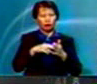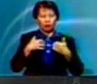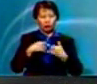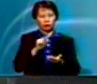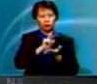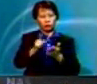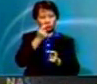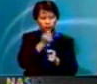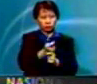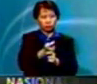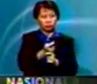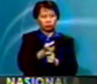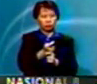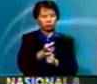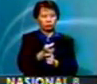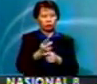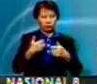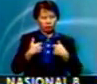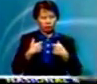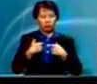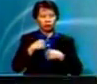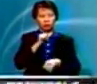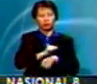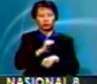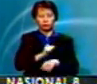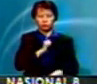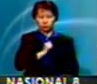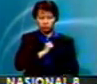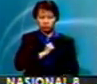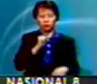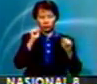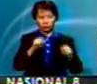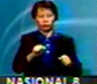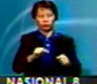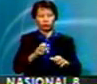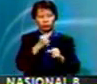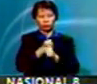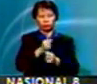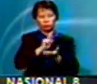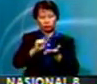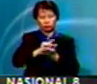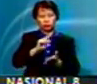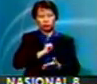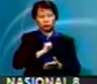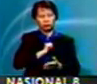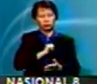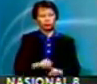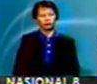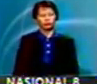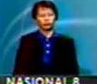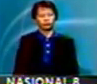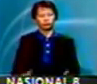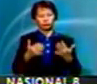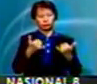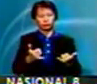pendapatan tetap. Dia ada kerja sendiri, mana dia boleh menjana lah ekonomi dia sendiri tu. Setakat ni pusat ni